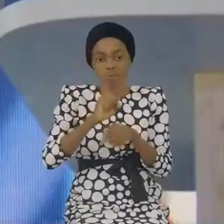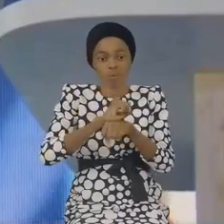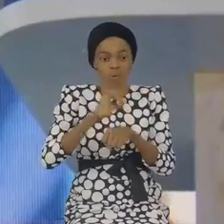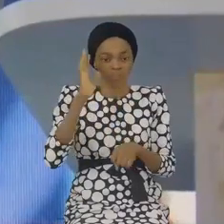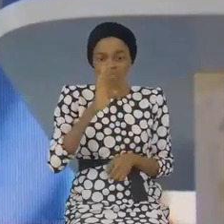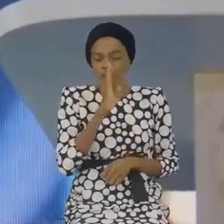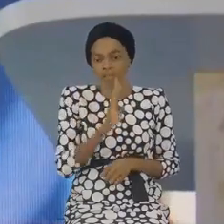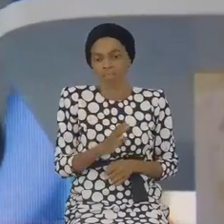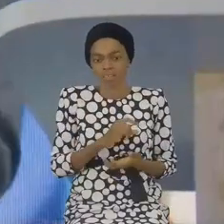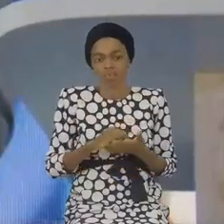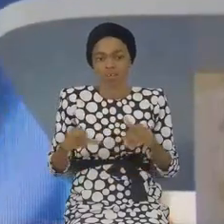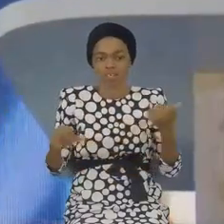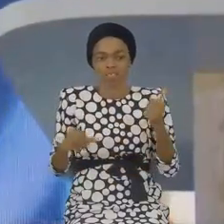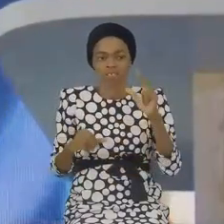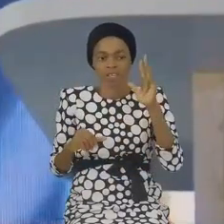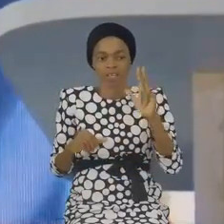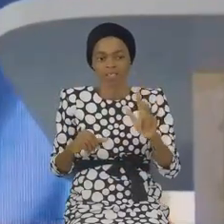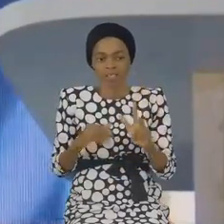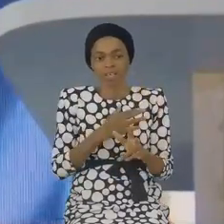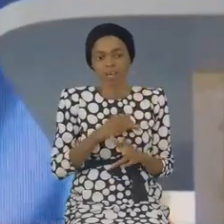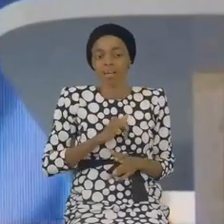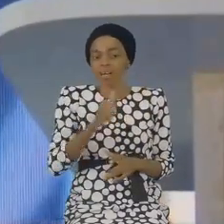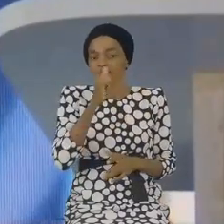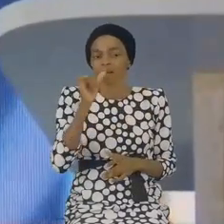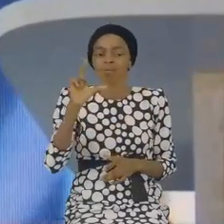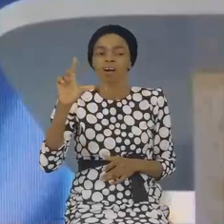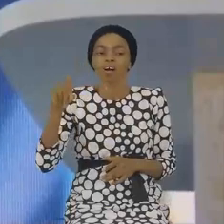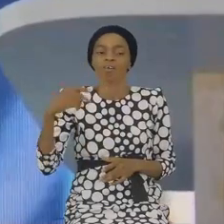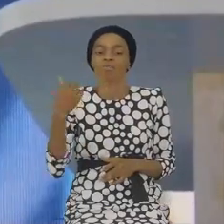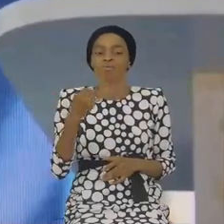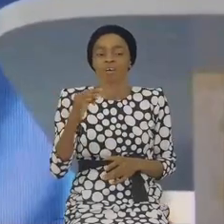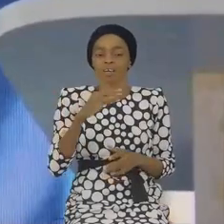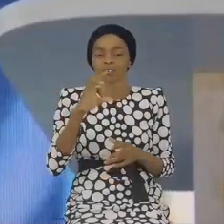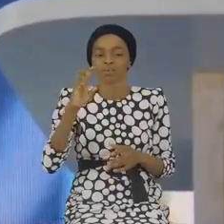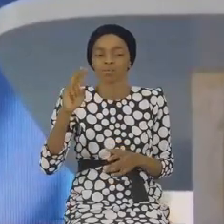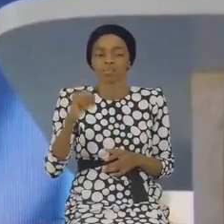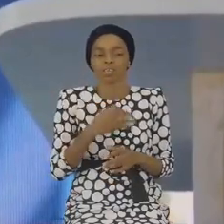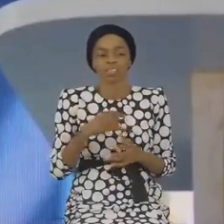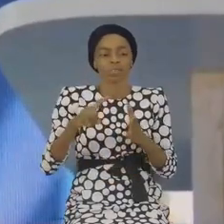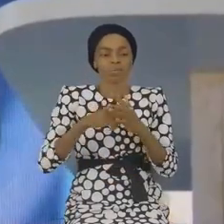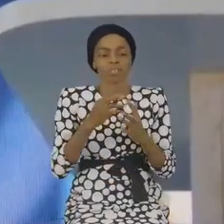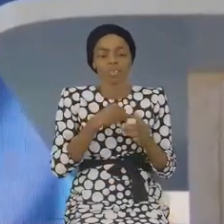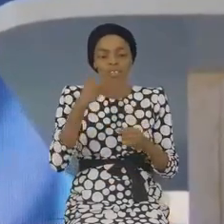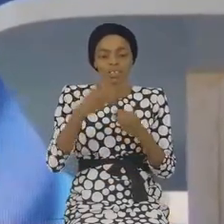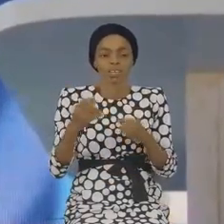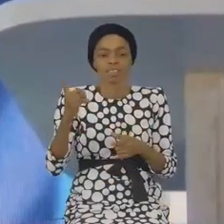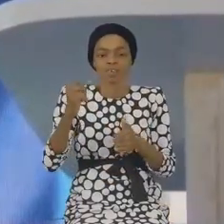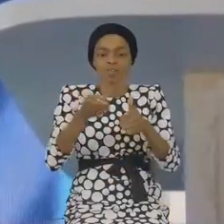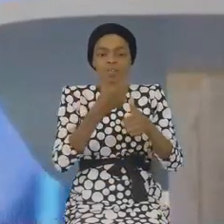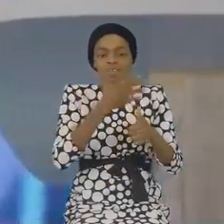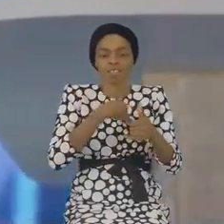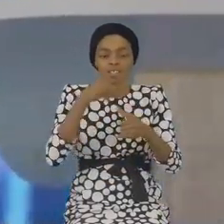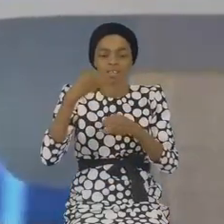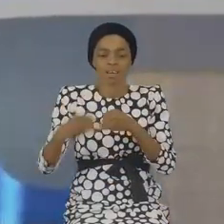Verset 13, je suis l'alpha et l'oméga, le premier et le dernier, le commencement et la fin.